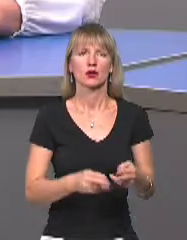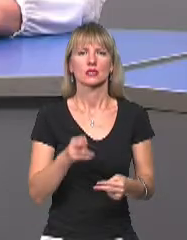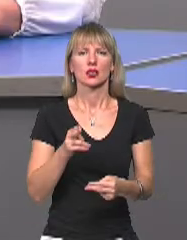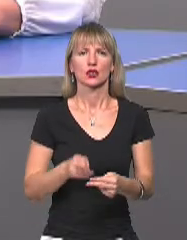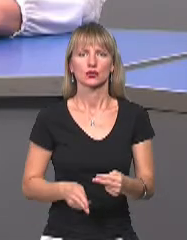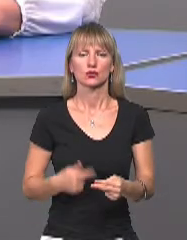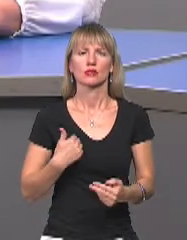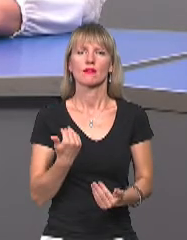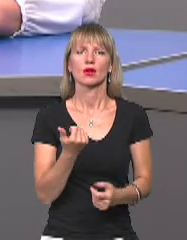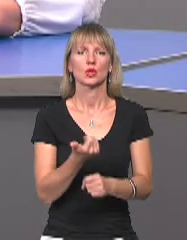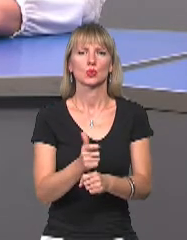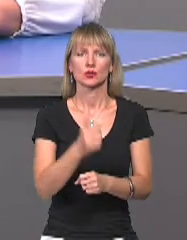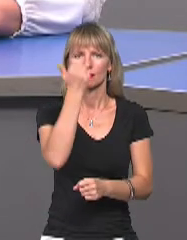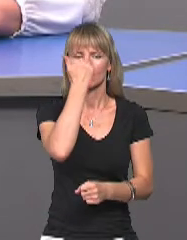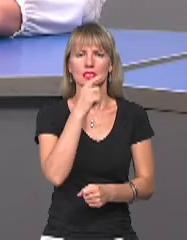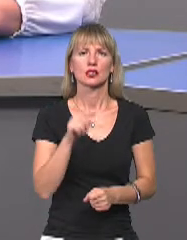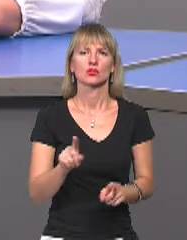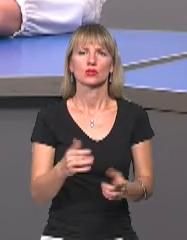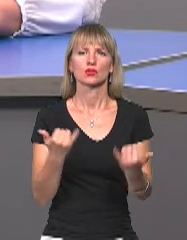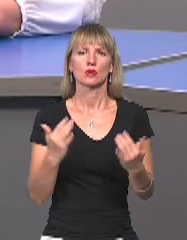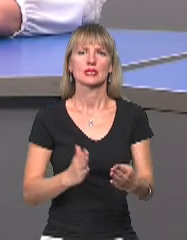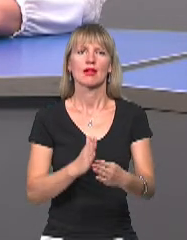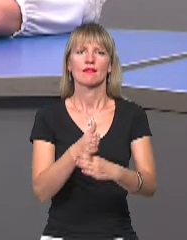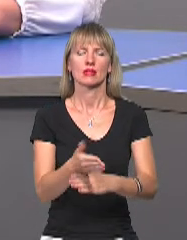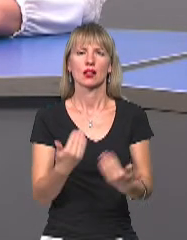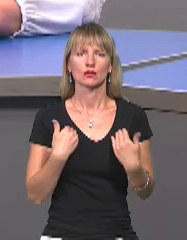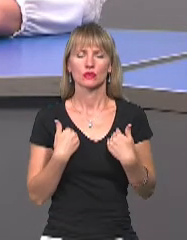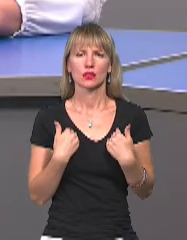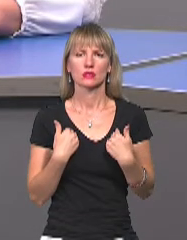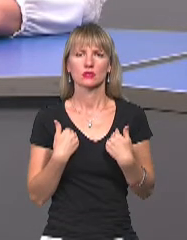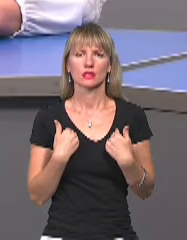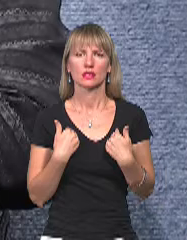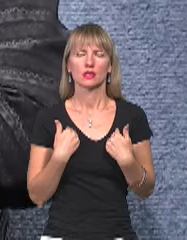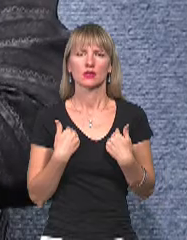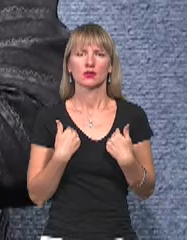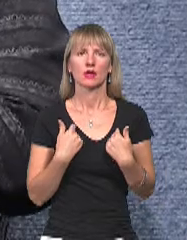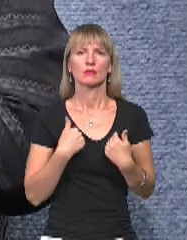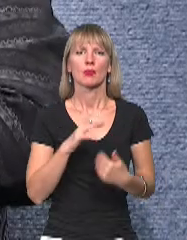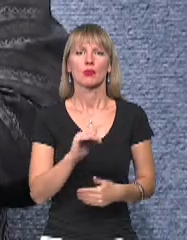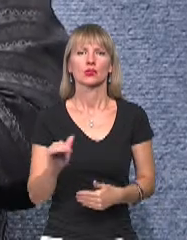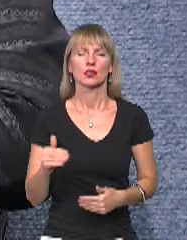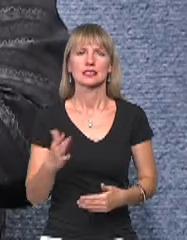кінця. Я вам дуже вдячна за те, що ви сьогодні завітали до нас. І ми